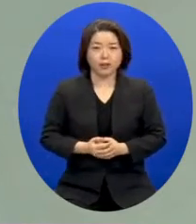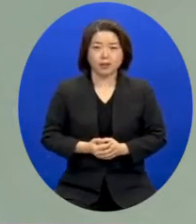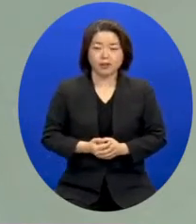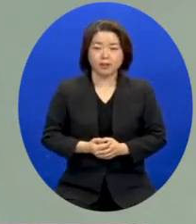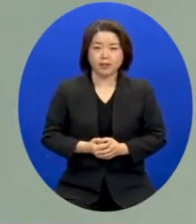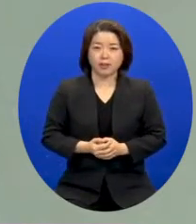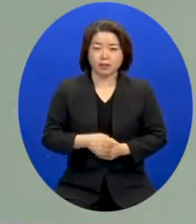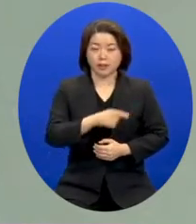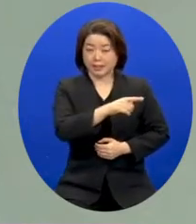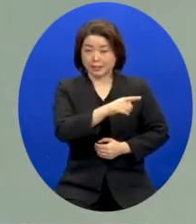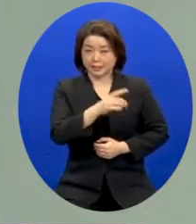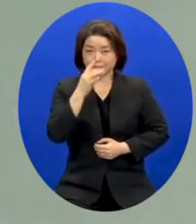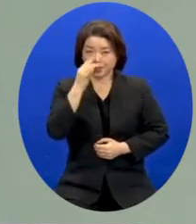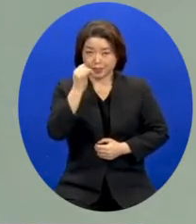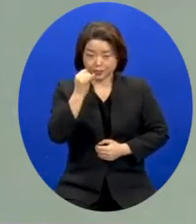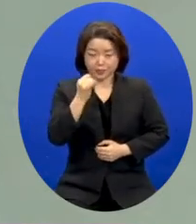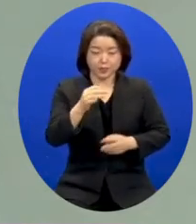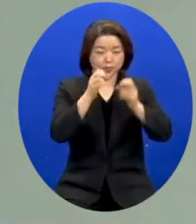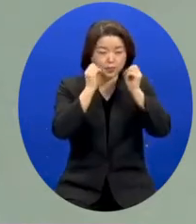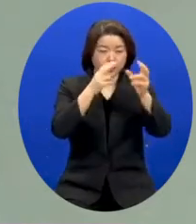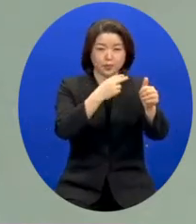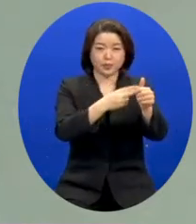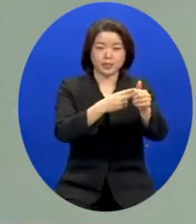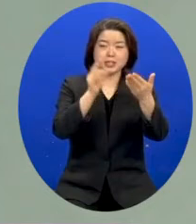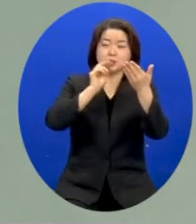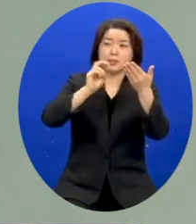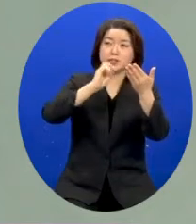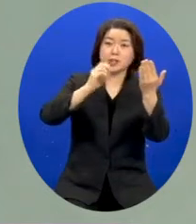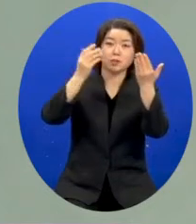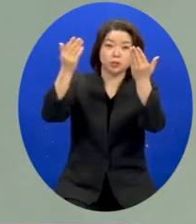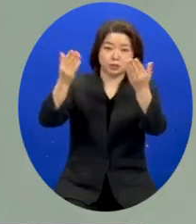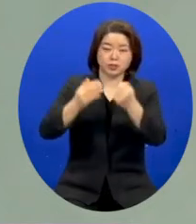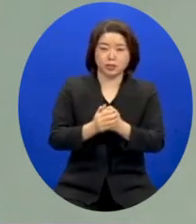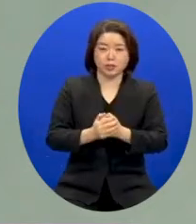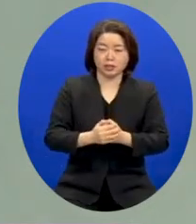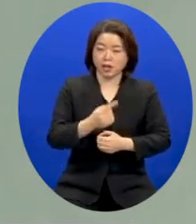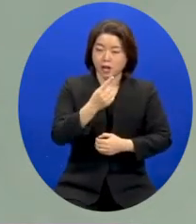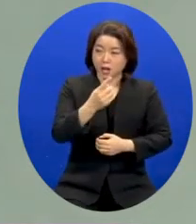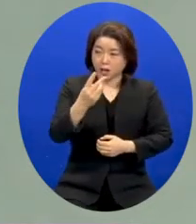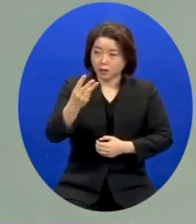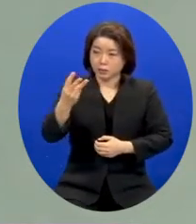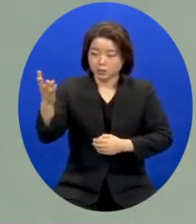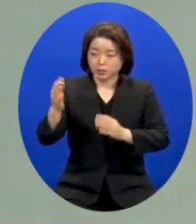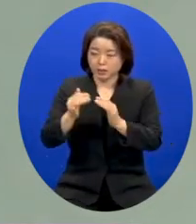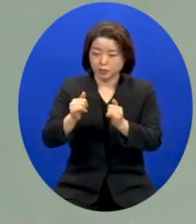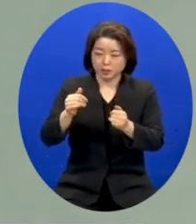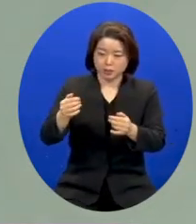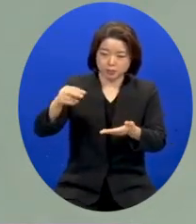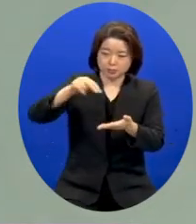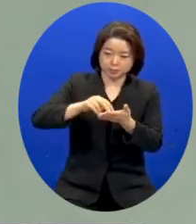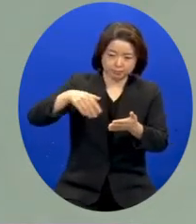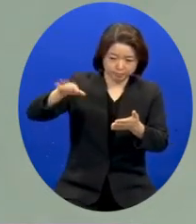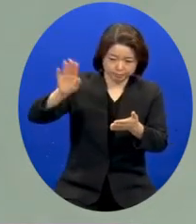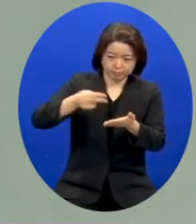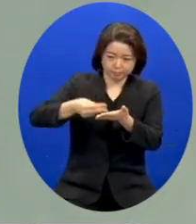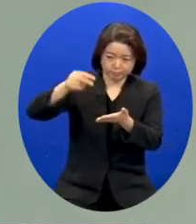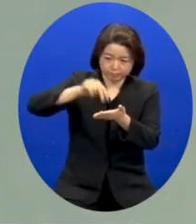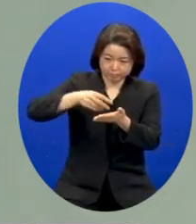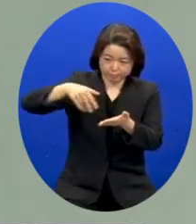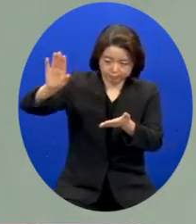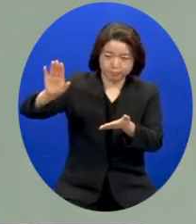그 캐롤라인 선교사님이 찬송을 부를 때 한두 명씩 다 나가버리고 말았습니다.